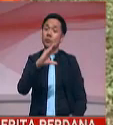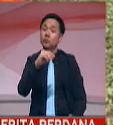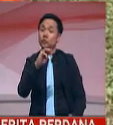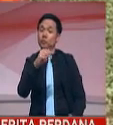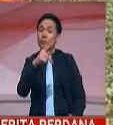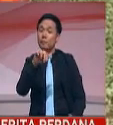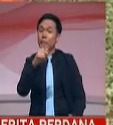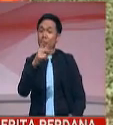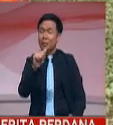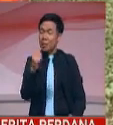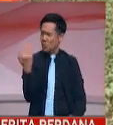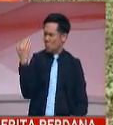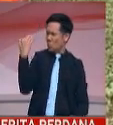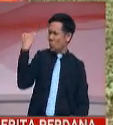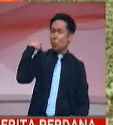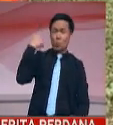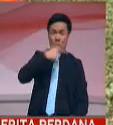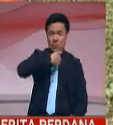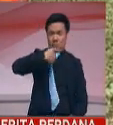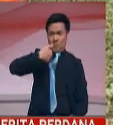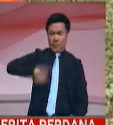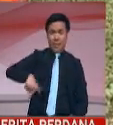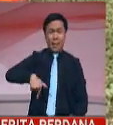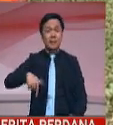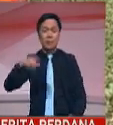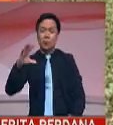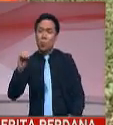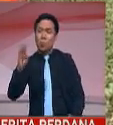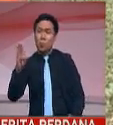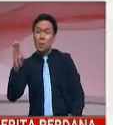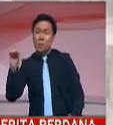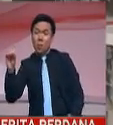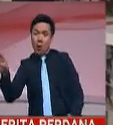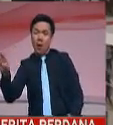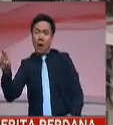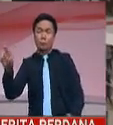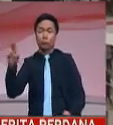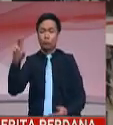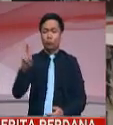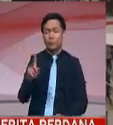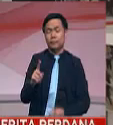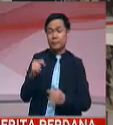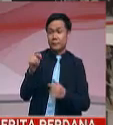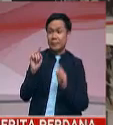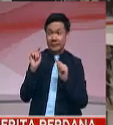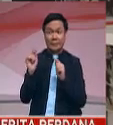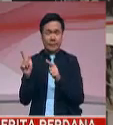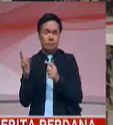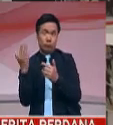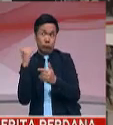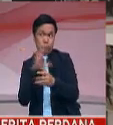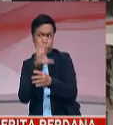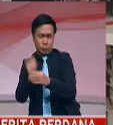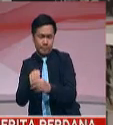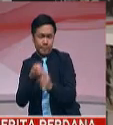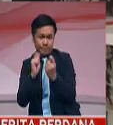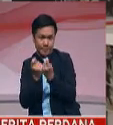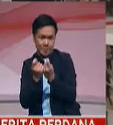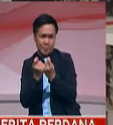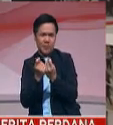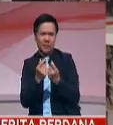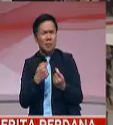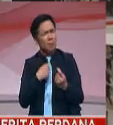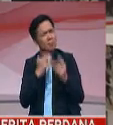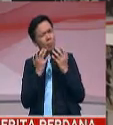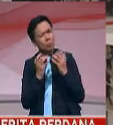yang turut disertai pasukan dari Kazakhstan, Pakistan dan Sepanyol. Saya nak pergi ke Spain untuk dapat exposure di